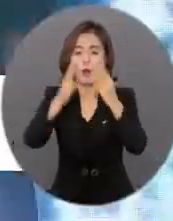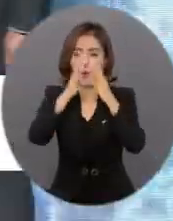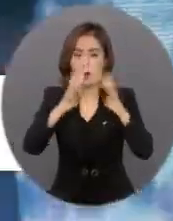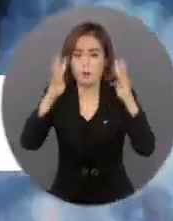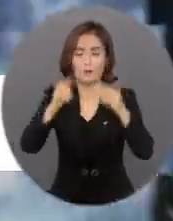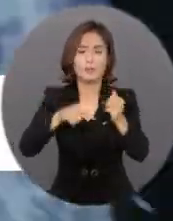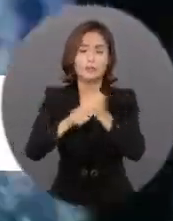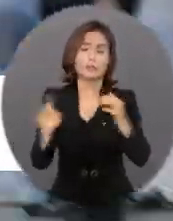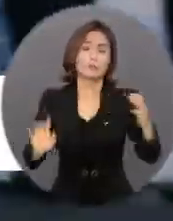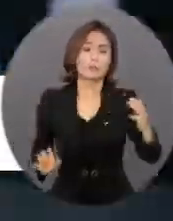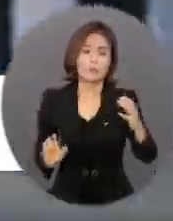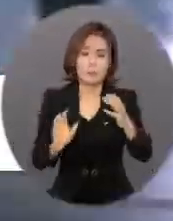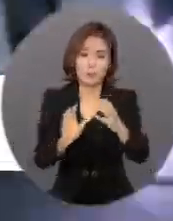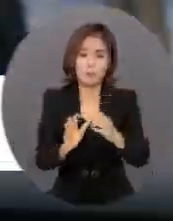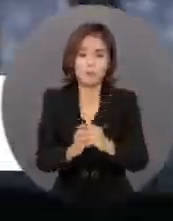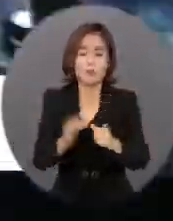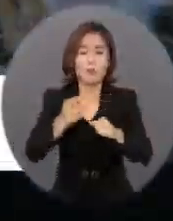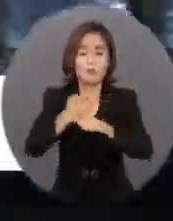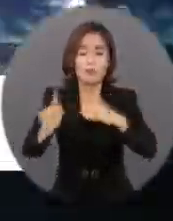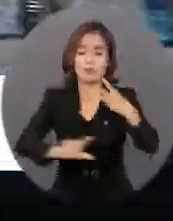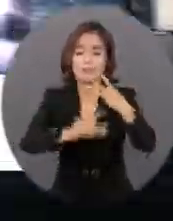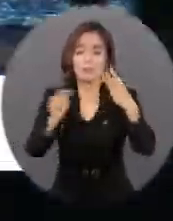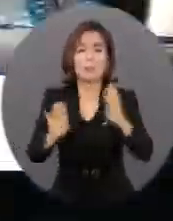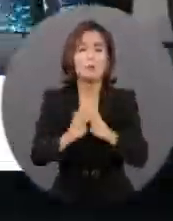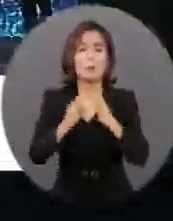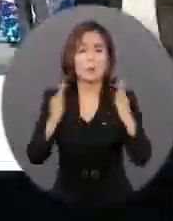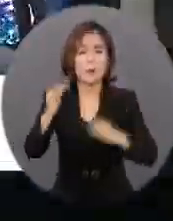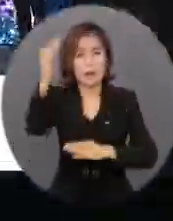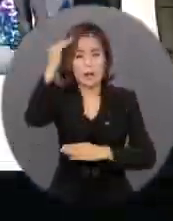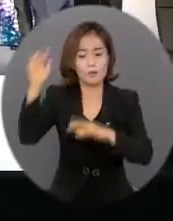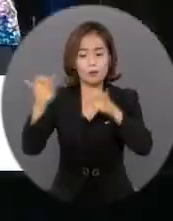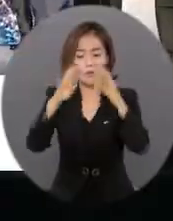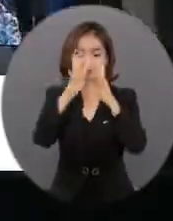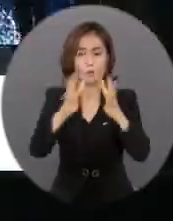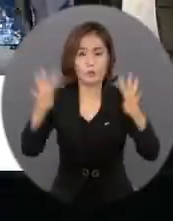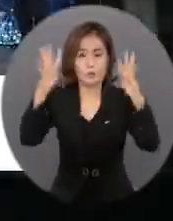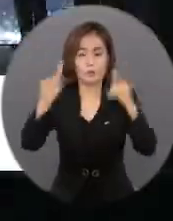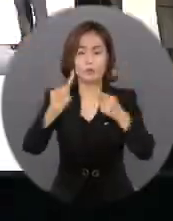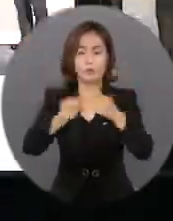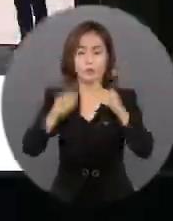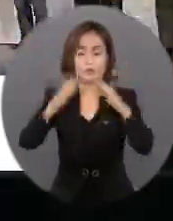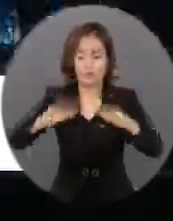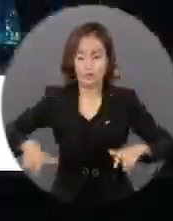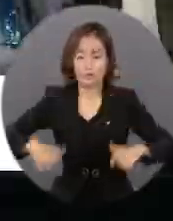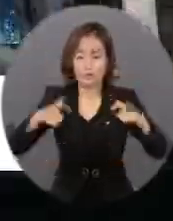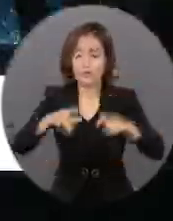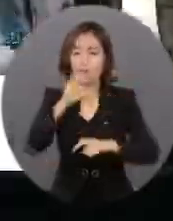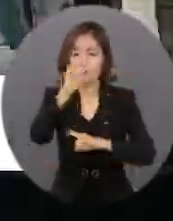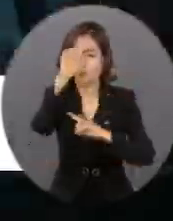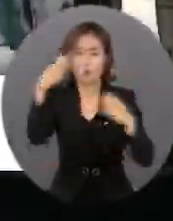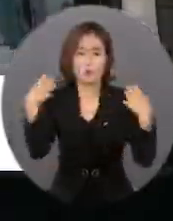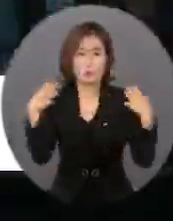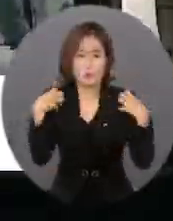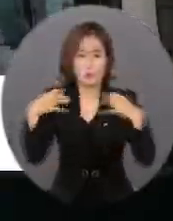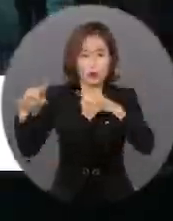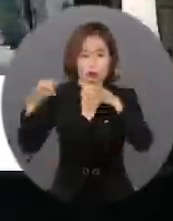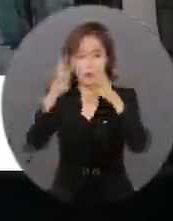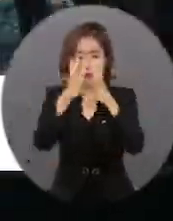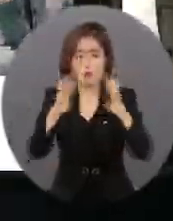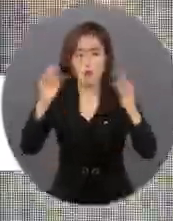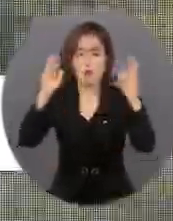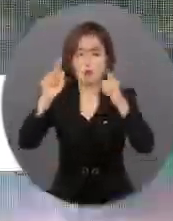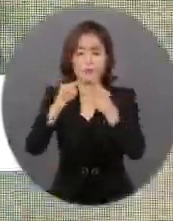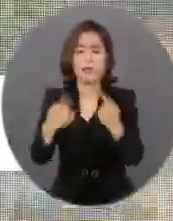뜻을 모았습니다. 내년 3월에 개교하는 한국에너지공대는 전남도와 중앙정부,